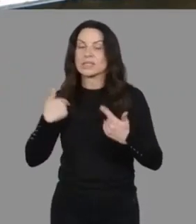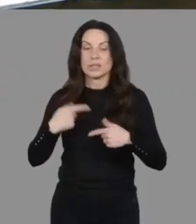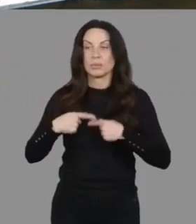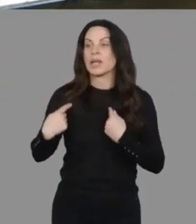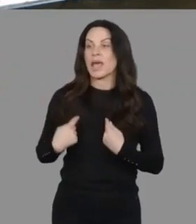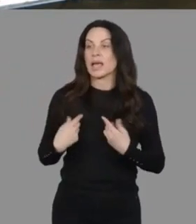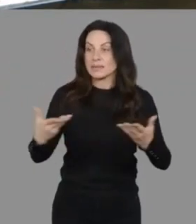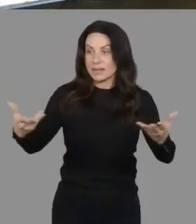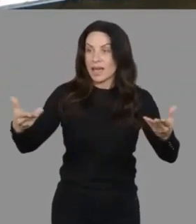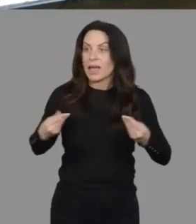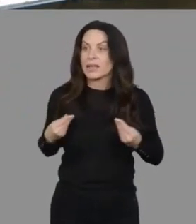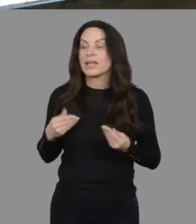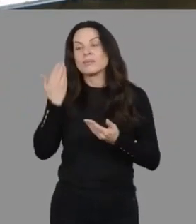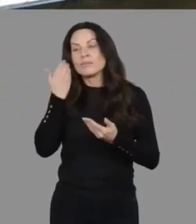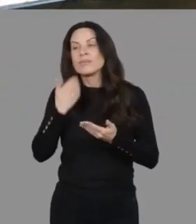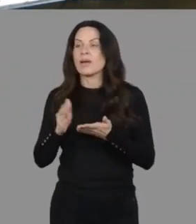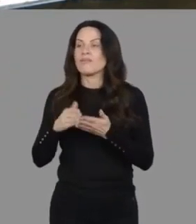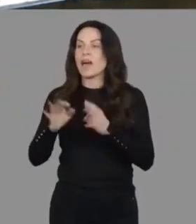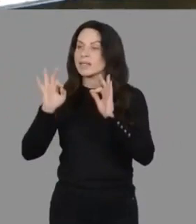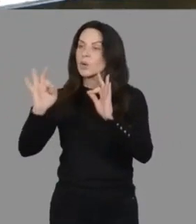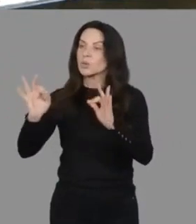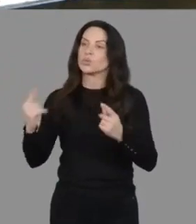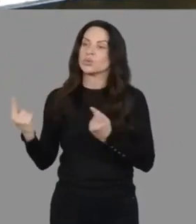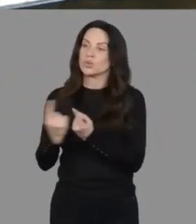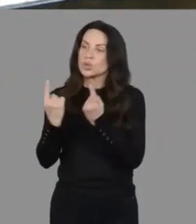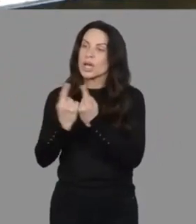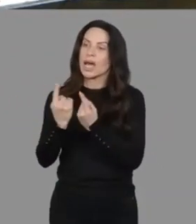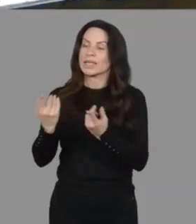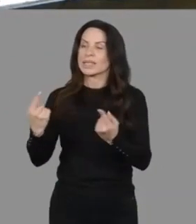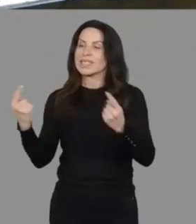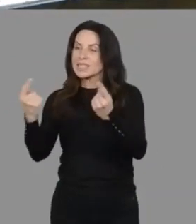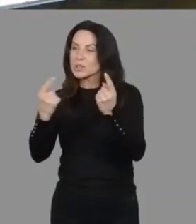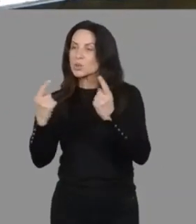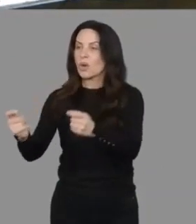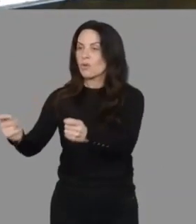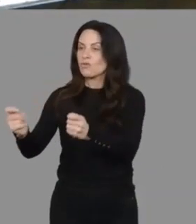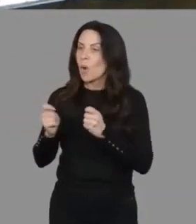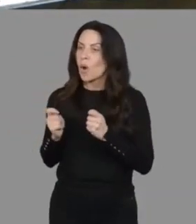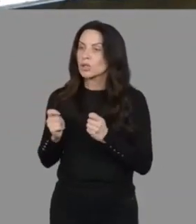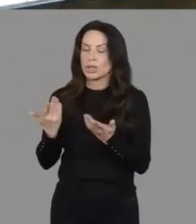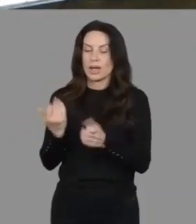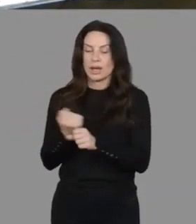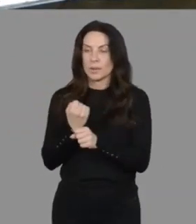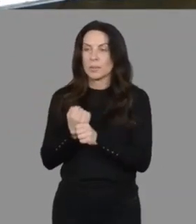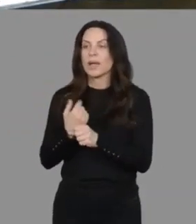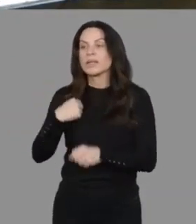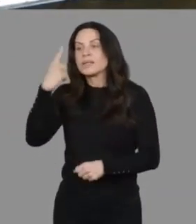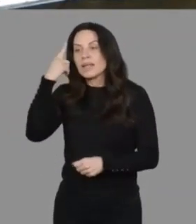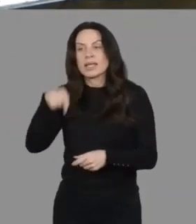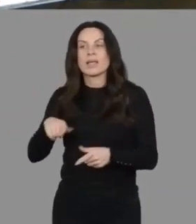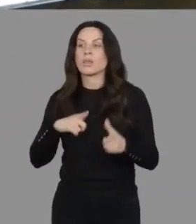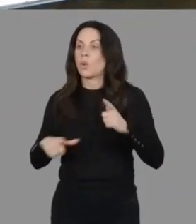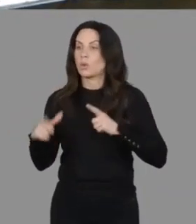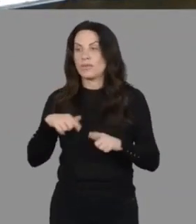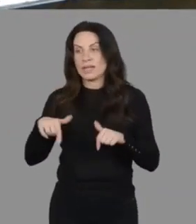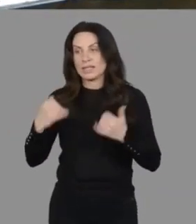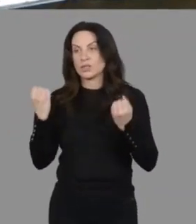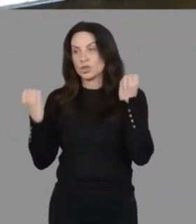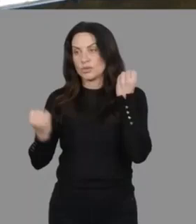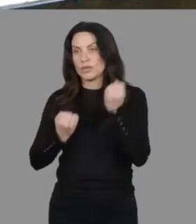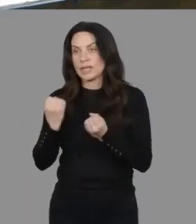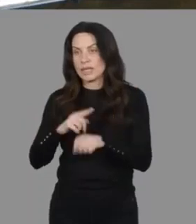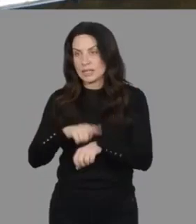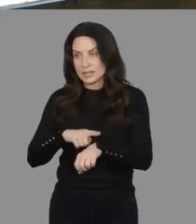weiter gut mit zu streiten und zu diskutieren, Vorschläge zu entwickeln, weil ich glaube, dass es notwendig ist in diesen schwierigen Zeiten.